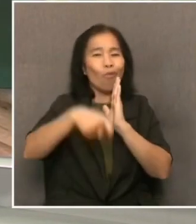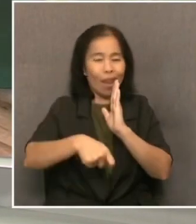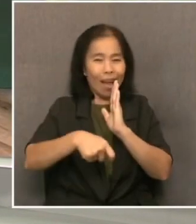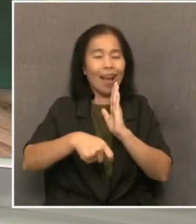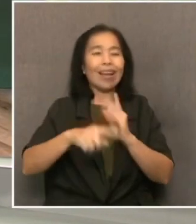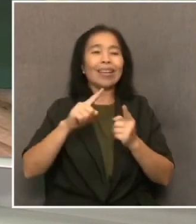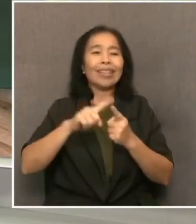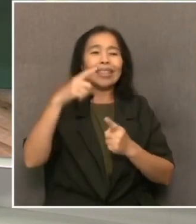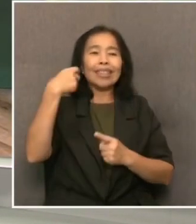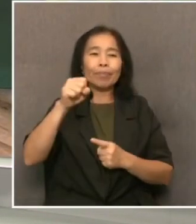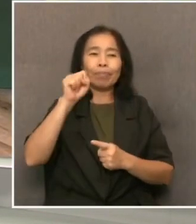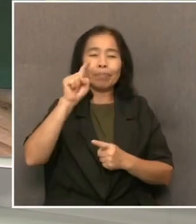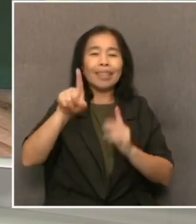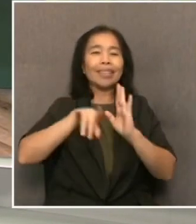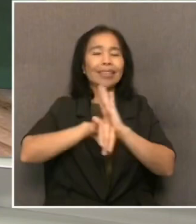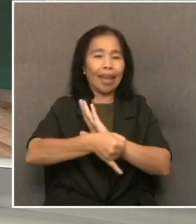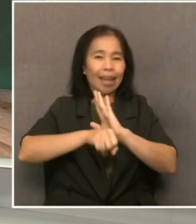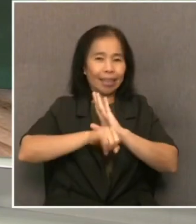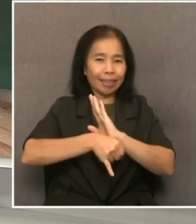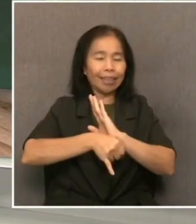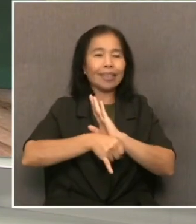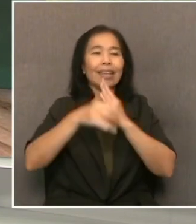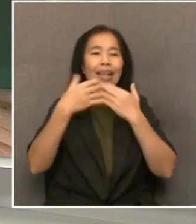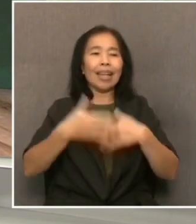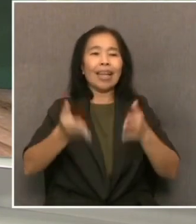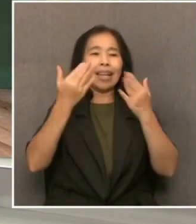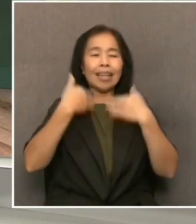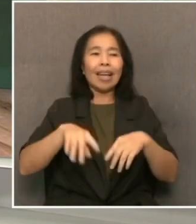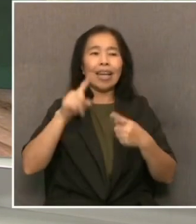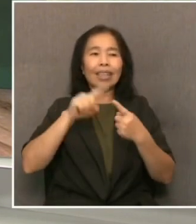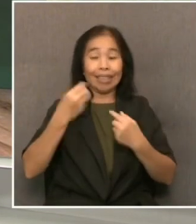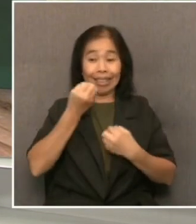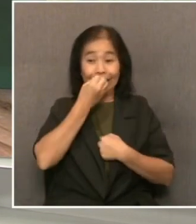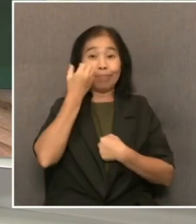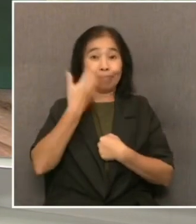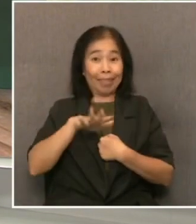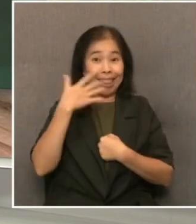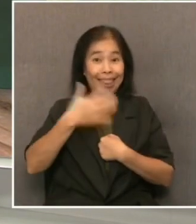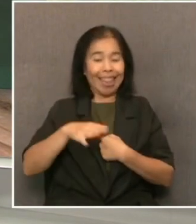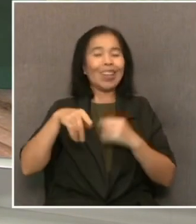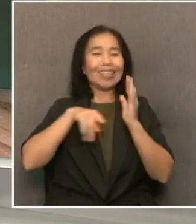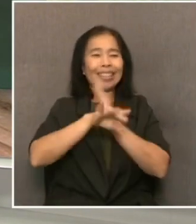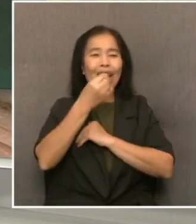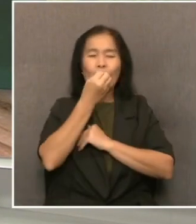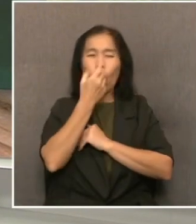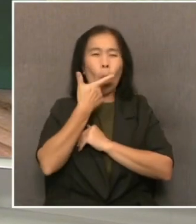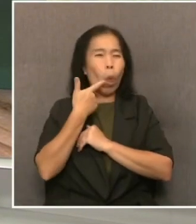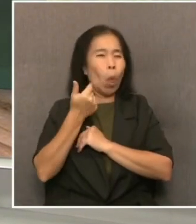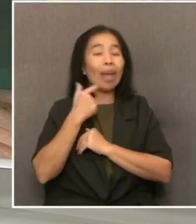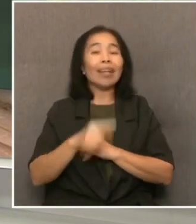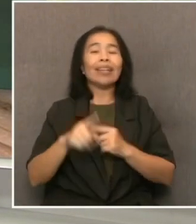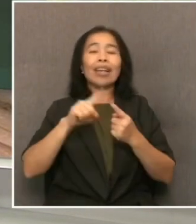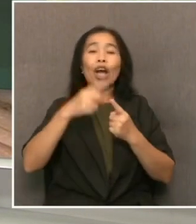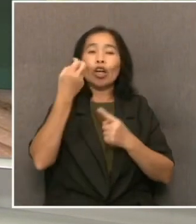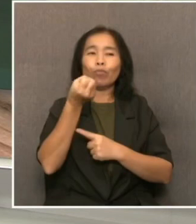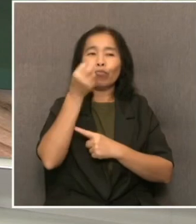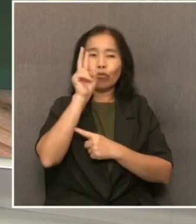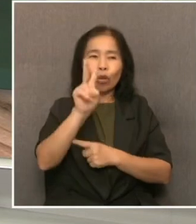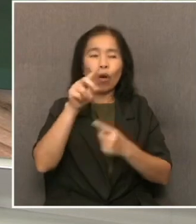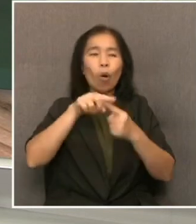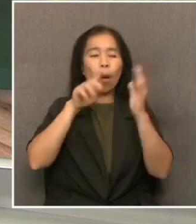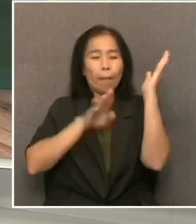นครราชสีมาจันทรจันทบุรีดิฉันเพิ่งได้ทานจันทร์ 10ไปนะคะชนีบวกนกหยิบอร่อยมากเลยนะคะทรายขาวที่